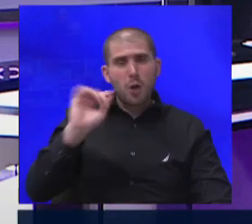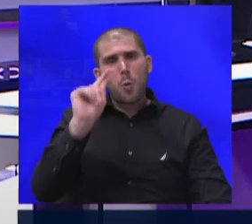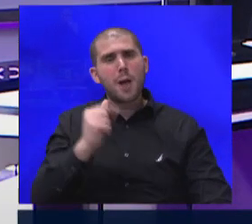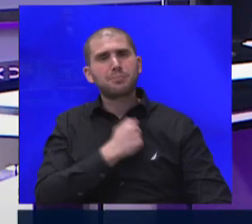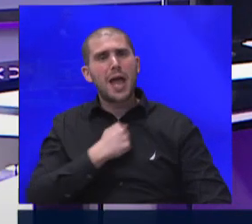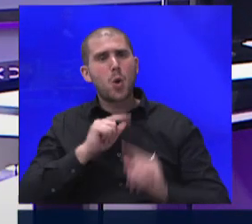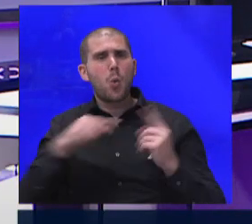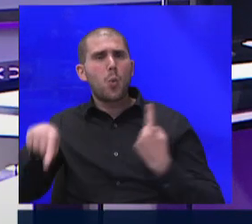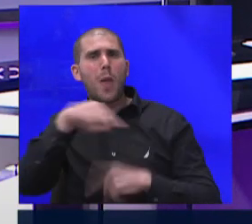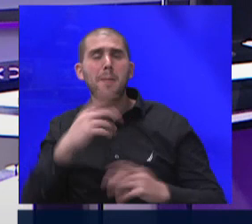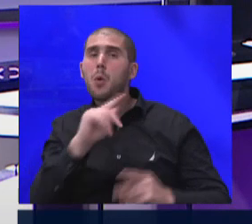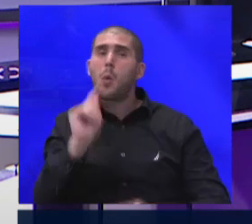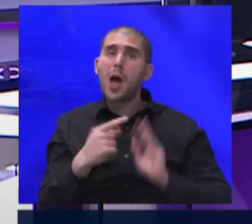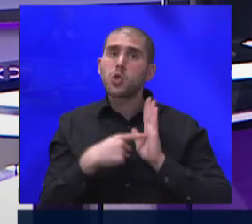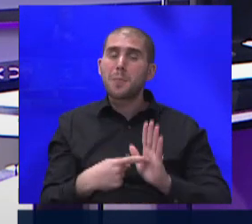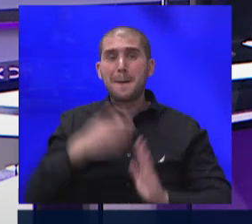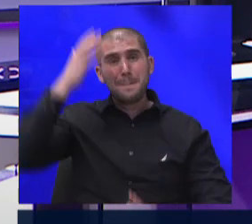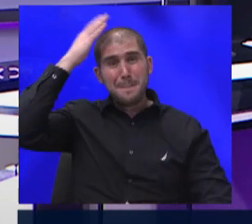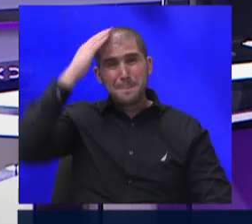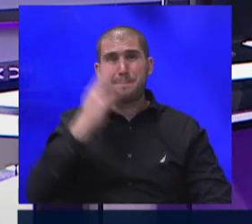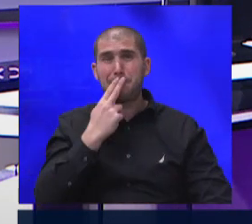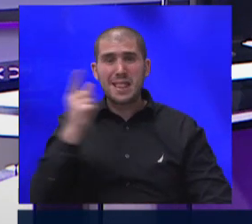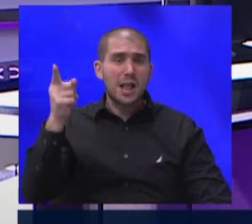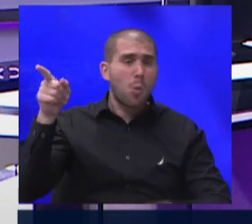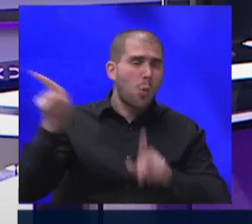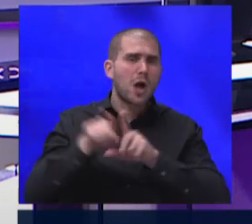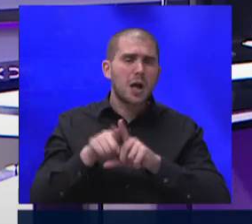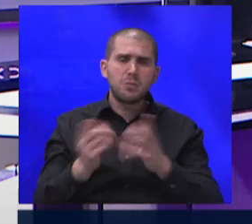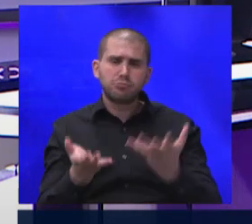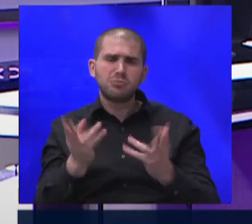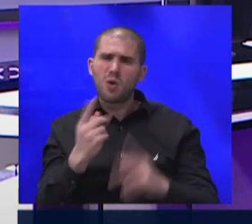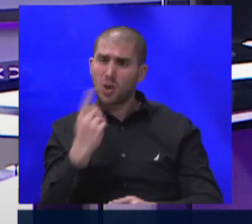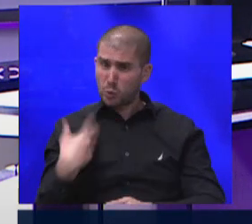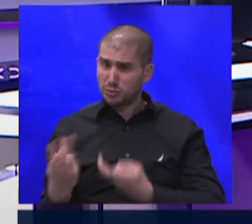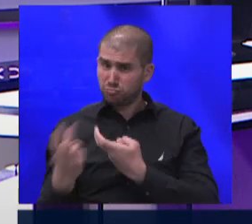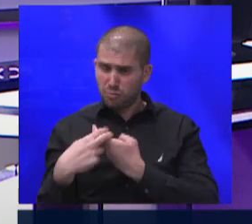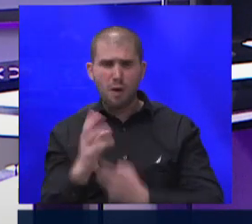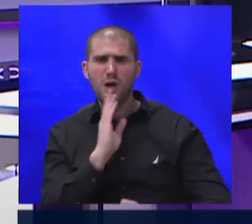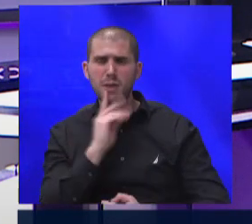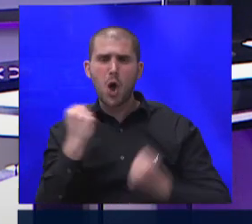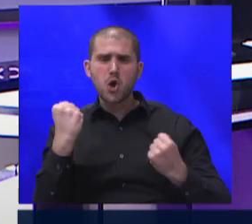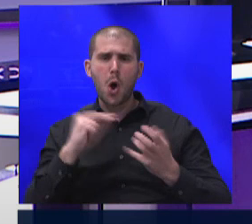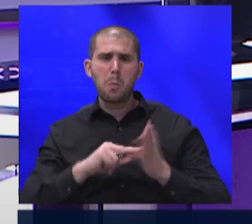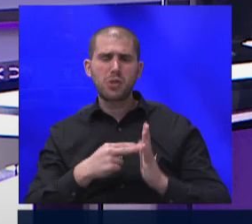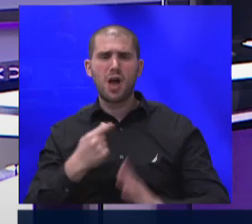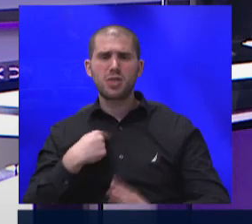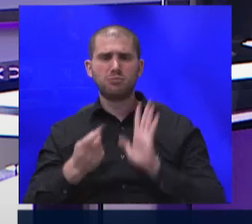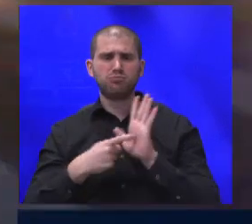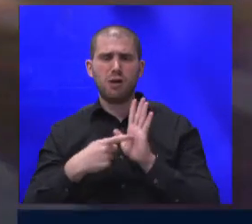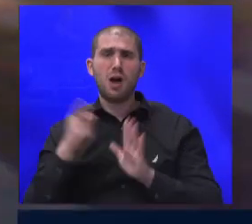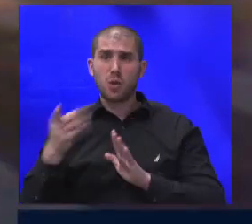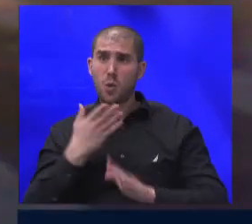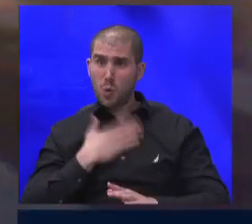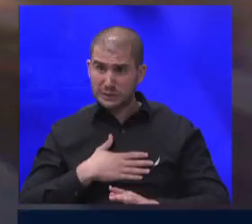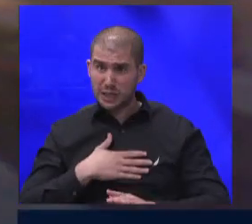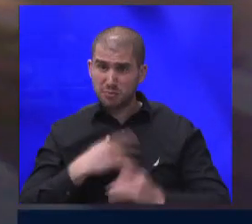להיות שבנט עכשיו לשון המוזניים יבוא ויגיד לך, אוקיי, אתה רוצה חיבור? הנה, זה הכוח הפוליטי שלי, אתה מבקש אותו לעצמך,